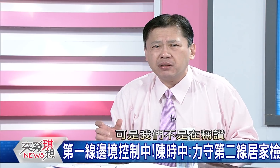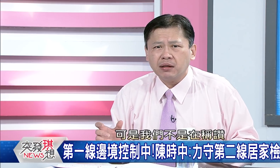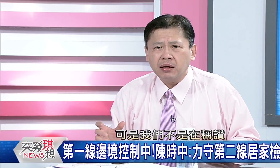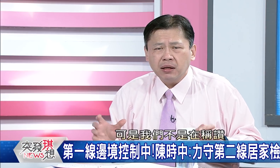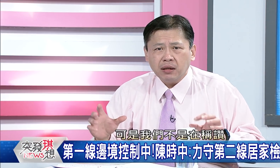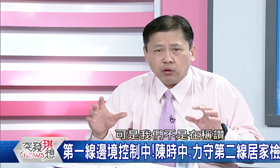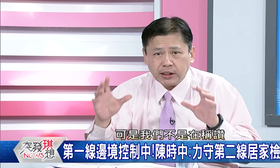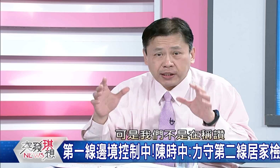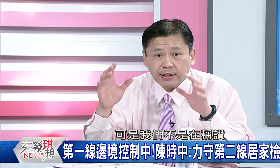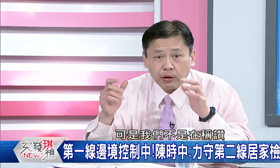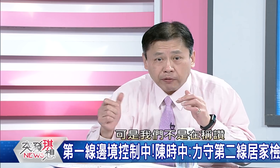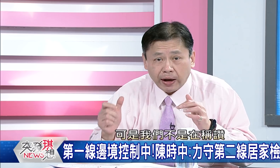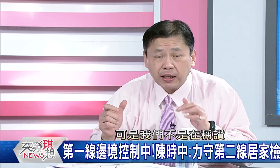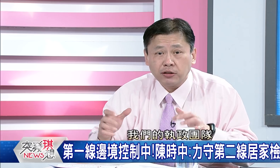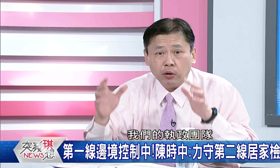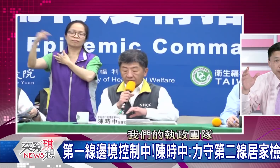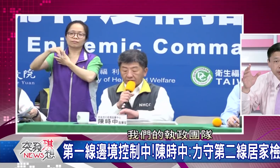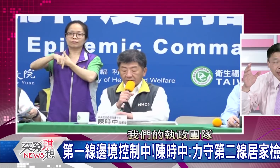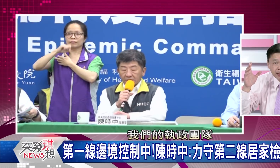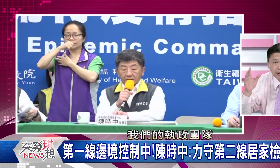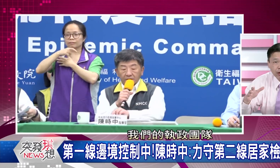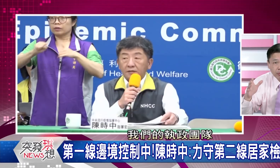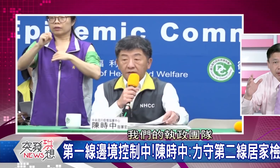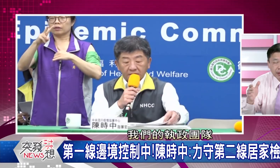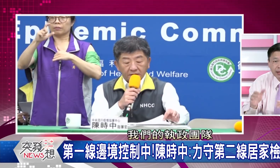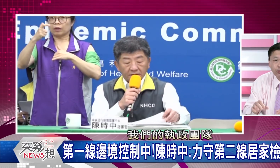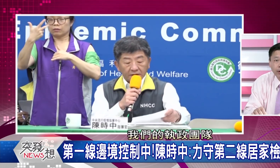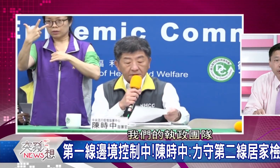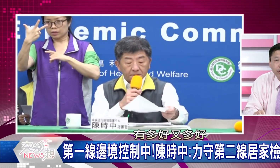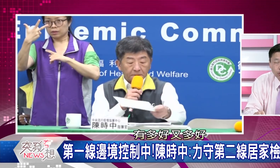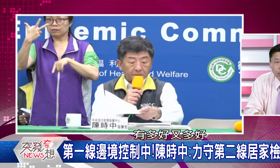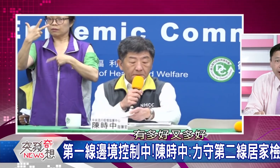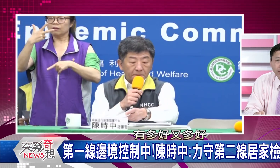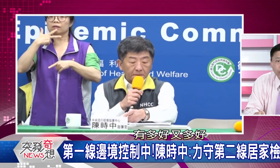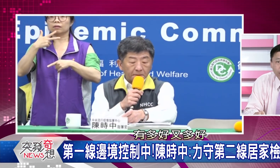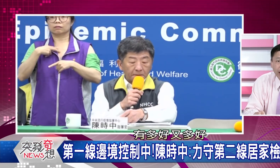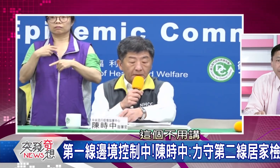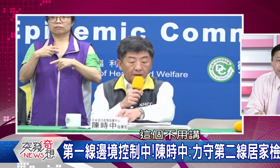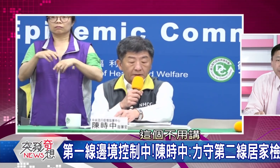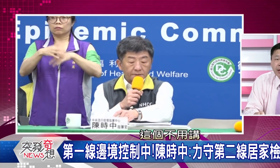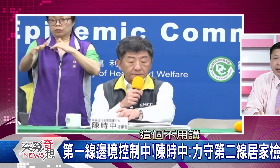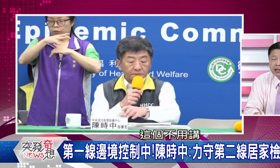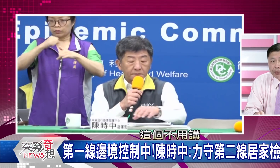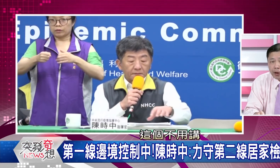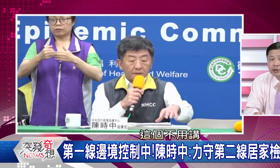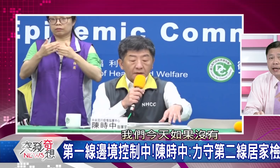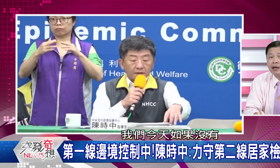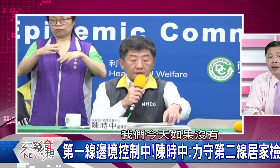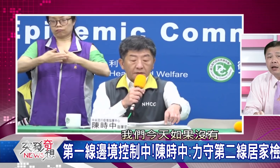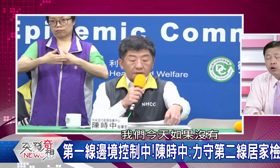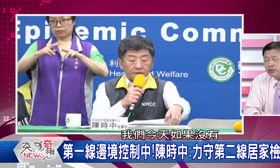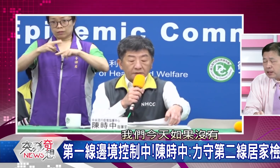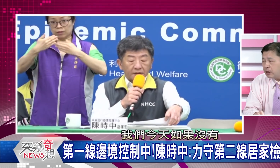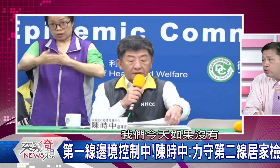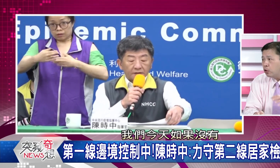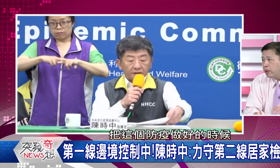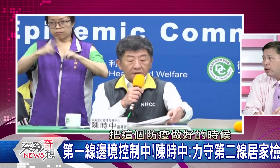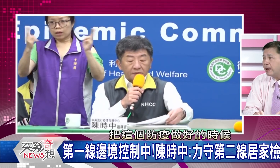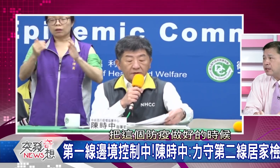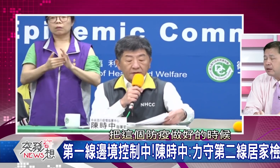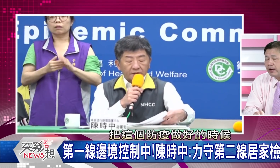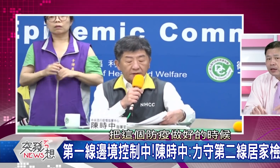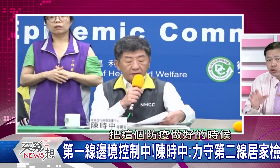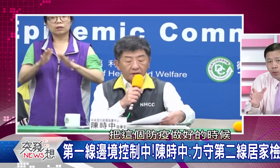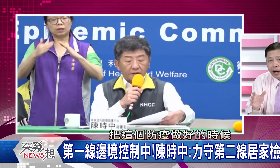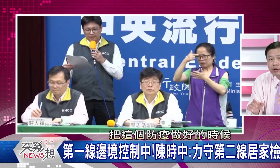疫。我是称赞我们防疫，可是我们不是在称赞我们的执政团队有多好又多好，嗯，这个不用讲，我们今天如果没有